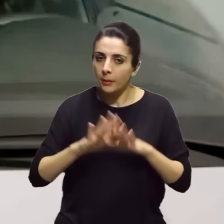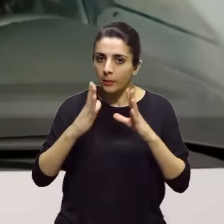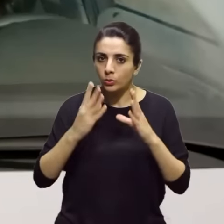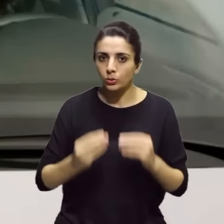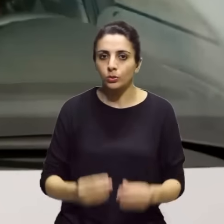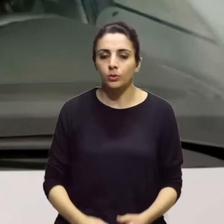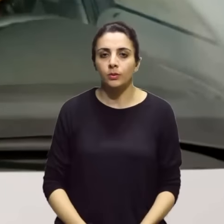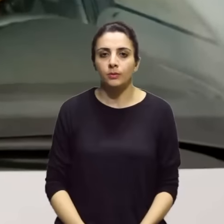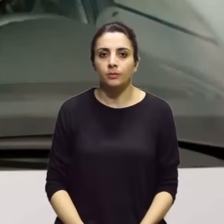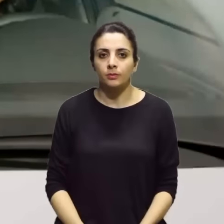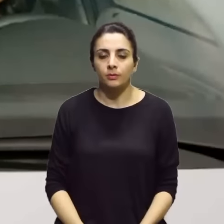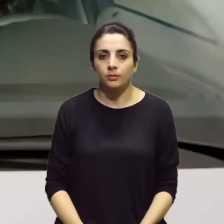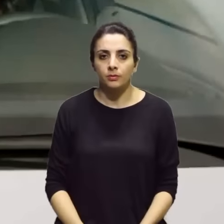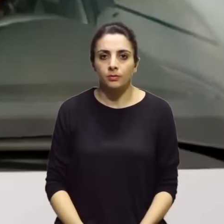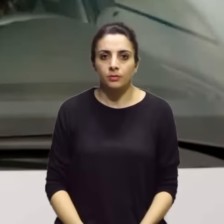Tamam.